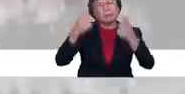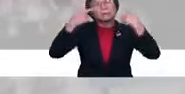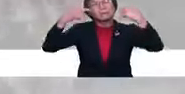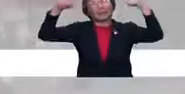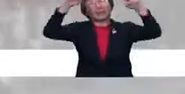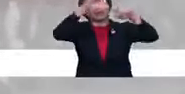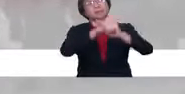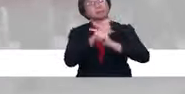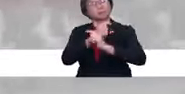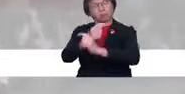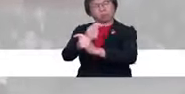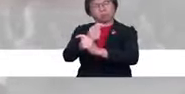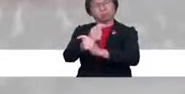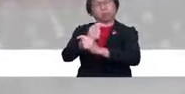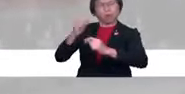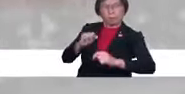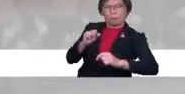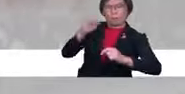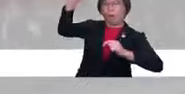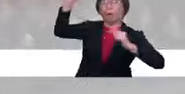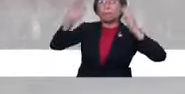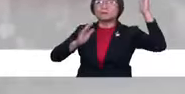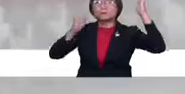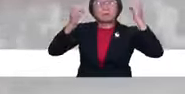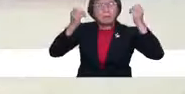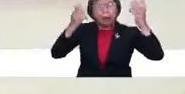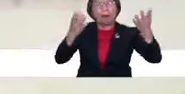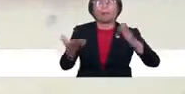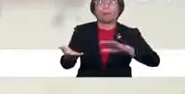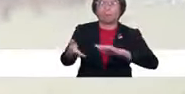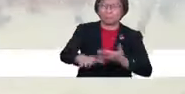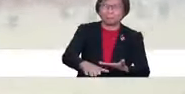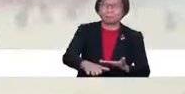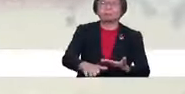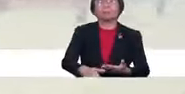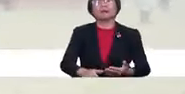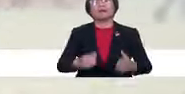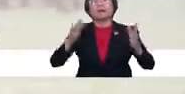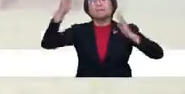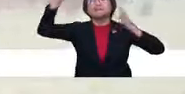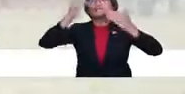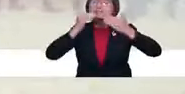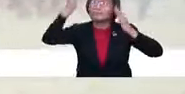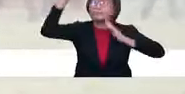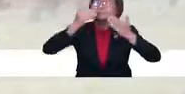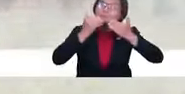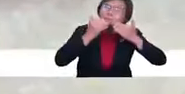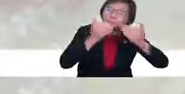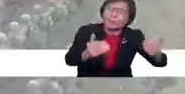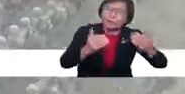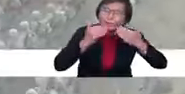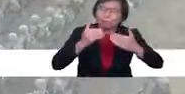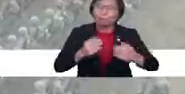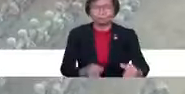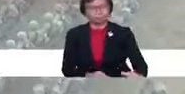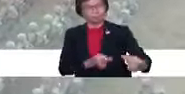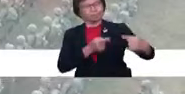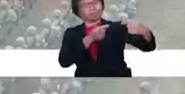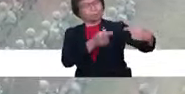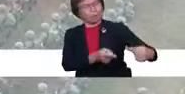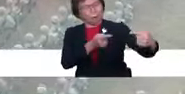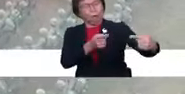mencapai dan mempertahankan kemerdekaan negara ini negara berterima kasih kepada perjuangan